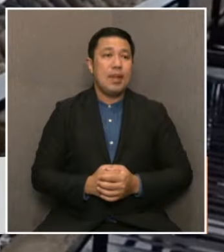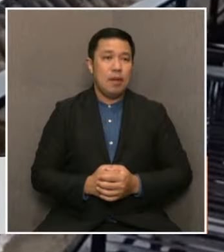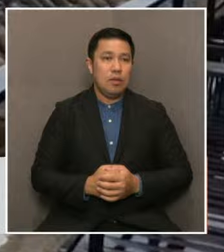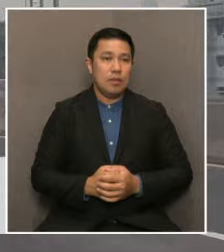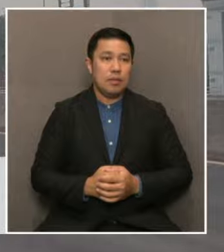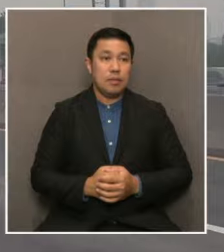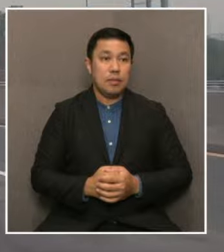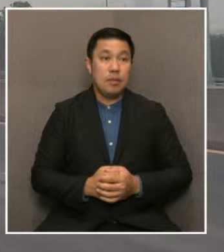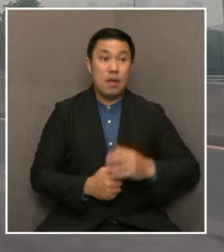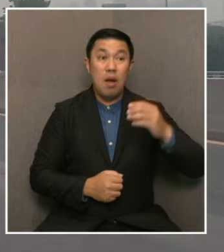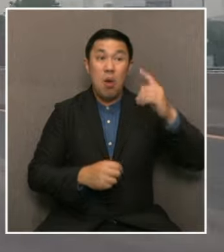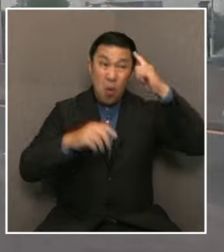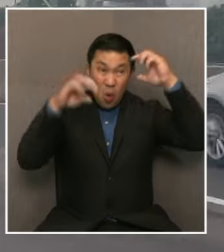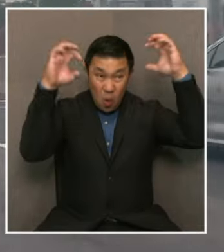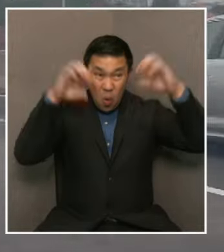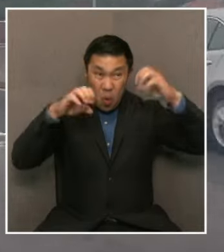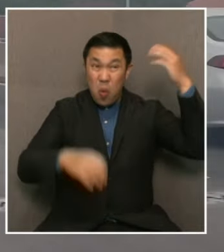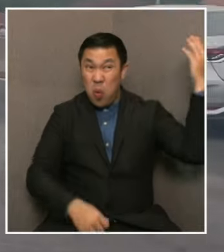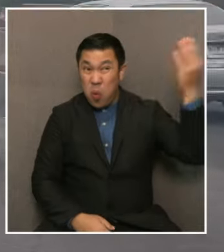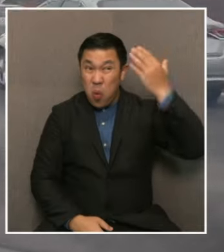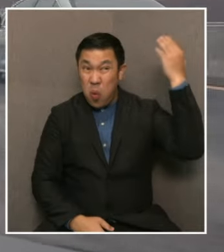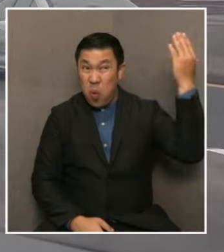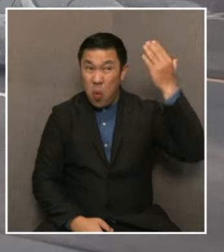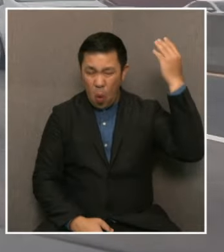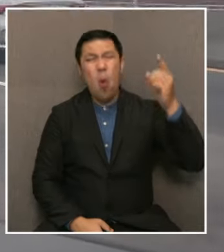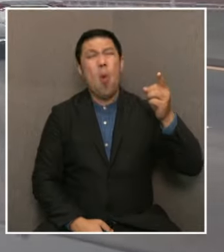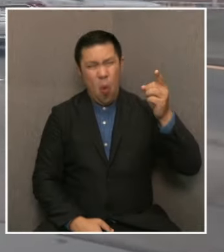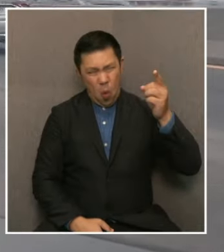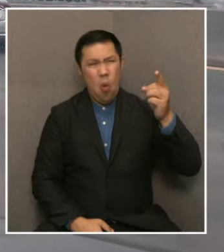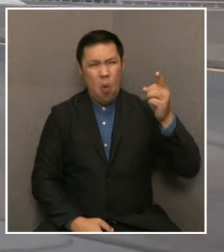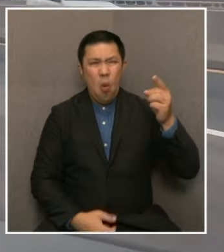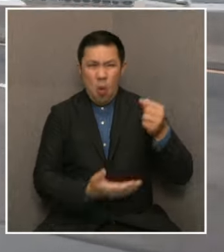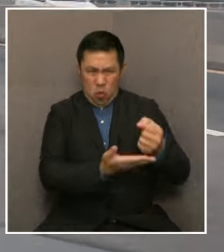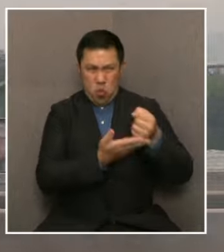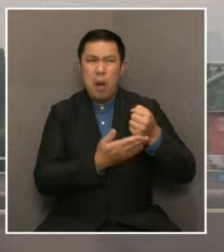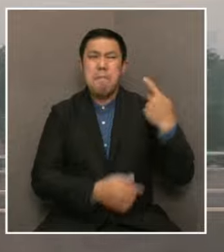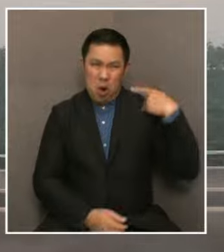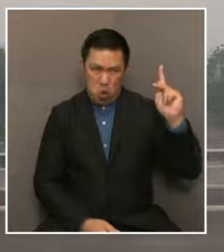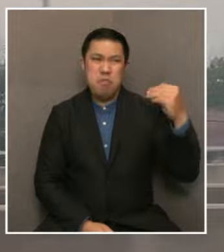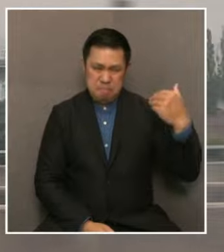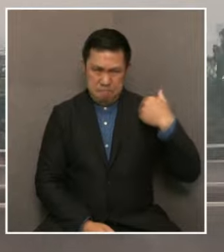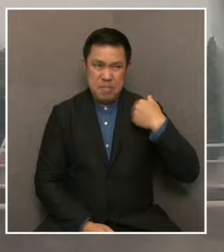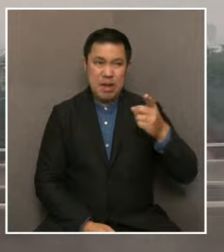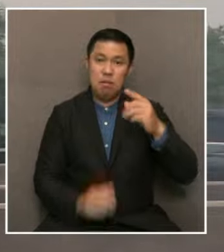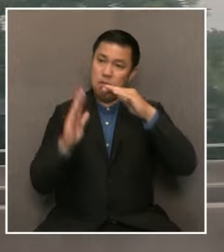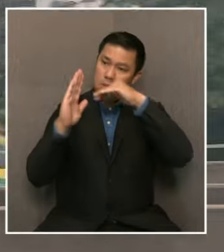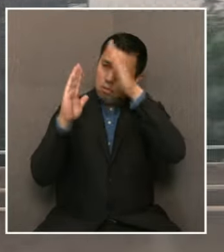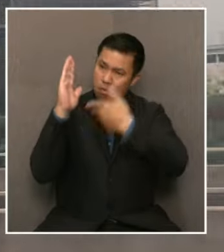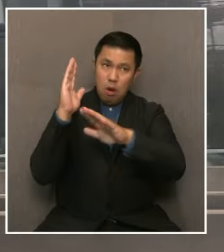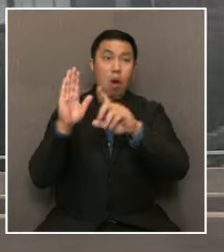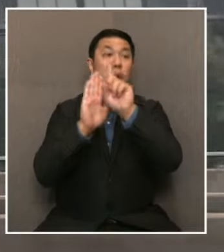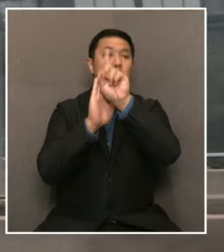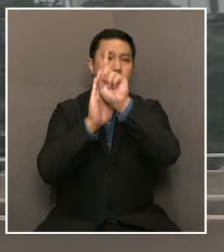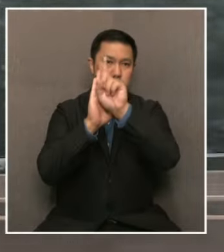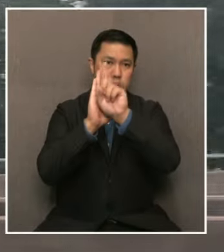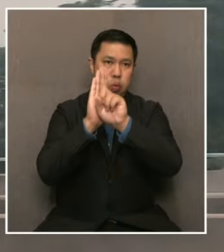ขึ้นในช่วงหลายวันที่ผ่านมานี้นะครับเอาจริงๆในแง่มุมนึงก็ส่งผลดีอยู่เหมือนกันนะคุณผู้ชมครับทำให้ทุกภาคอุณหภูมิลดล